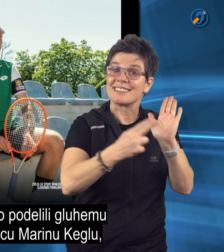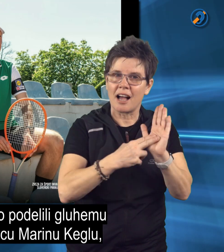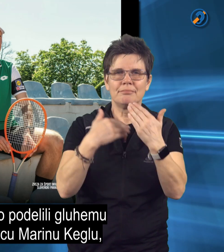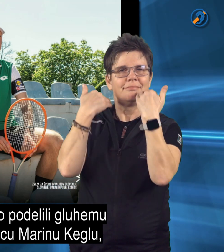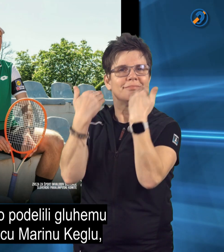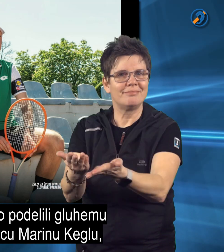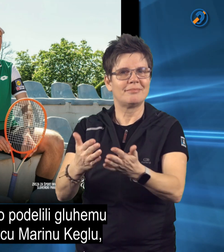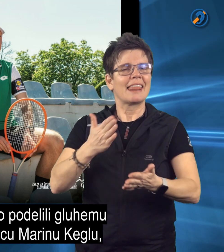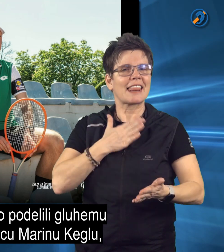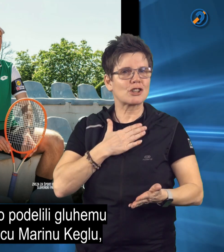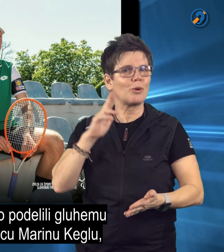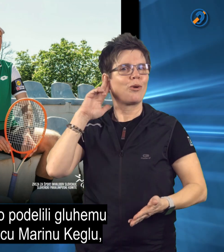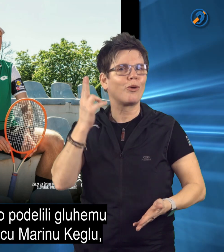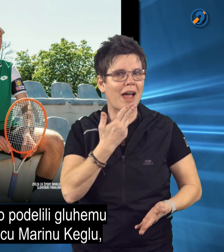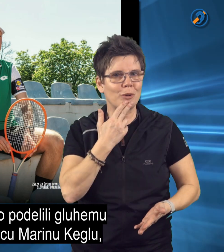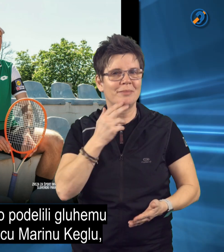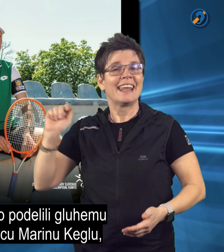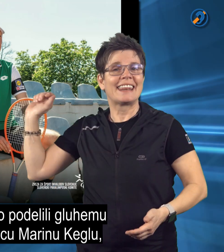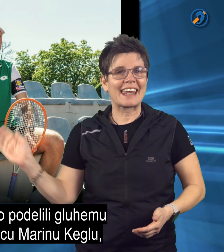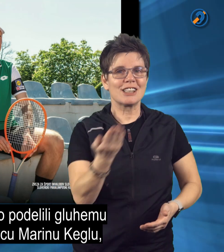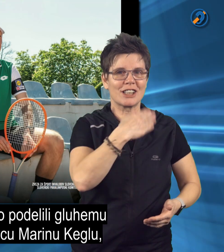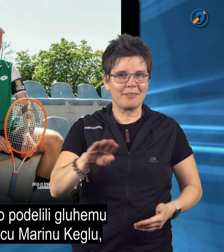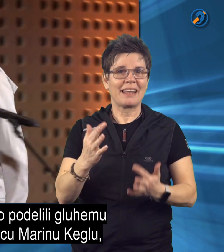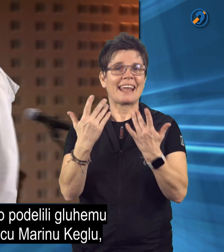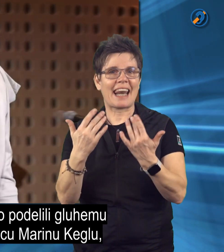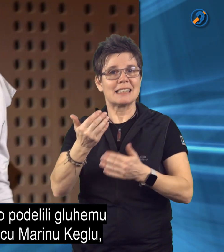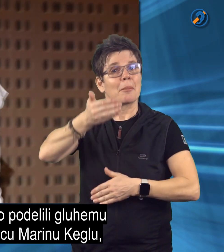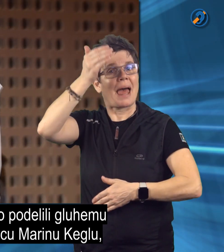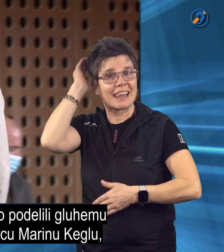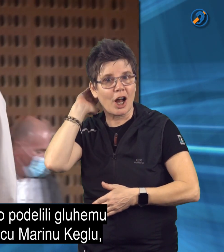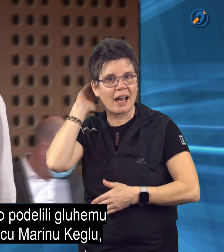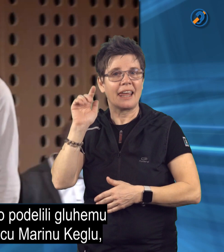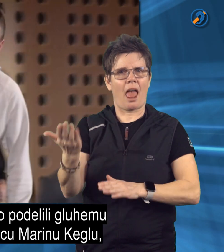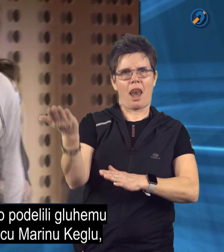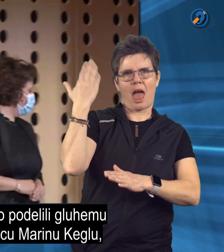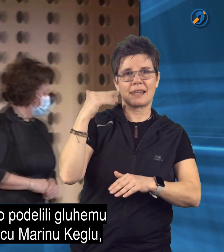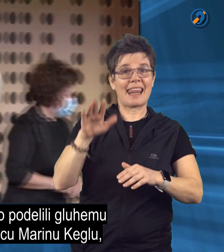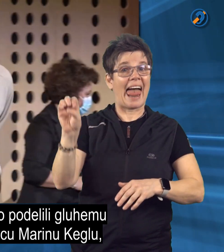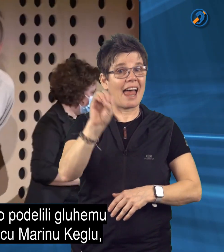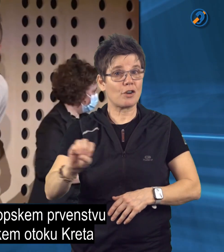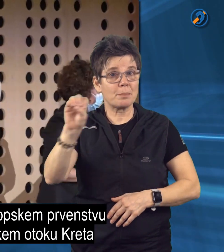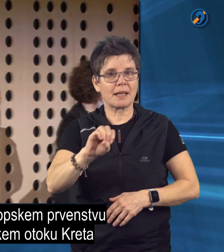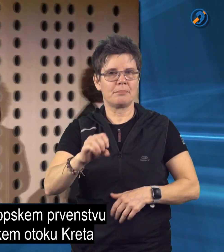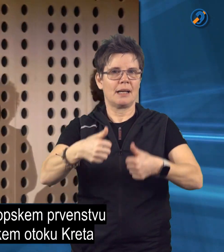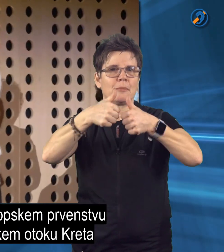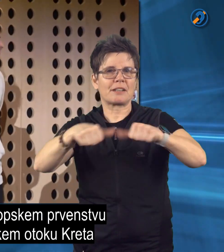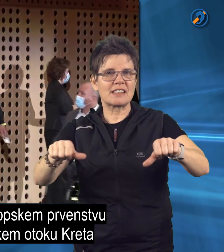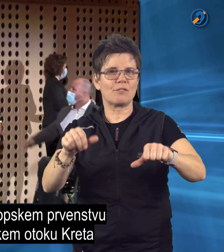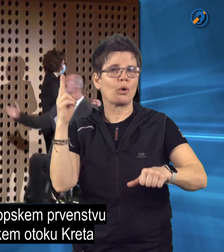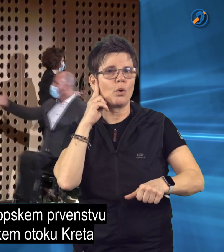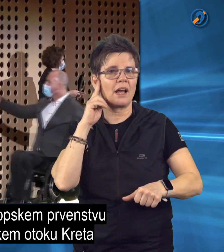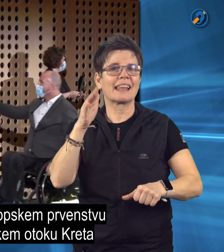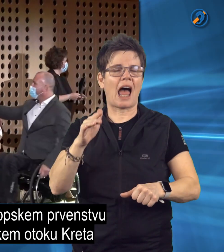Bronasti znak so podelili gluhemu teniškemu igralcu Marinu Keglu, ki je lani na Evropskem prvenstvu gluhih na